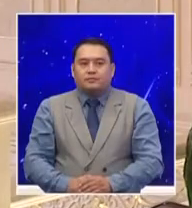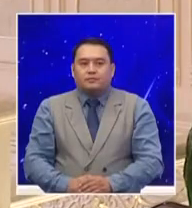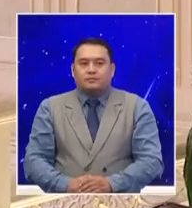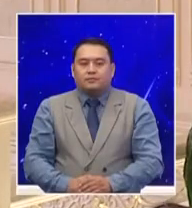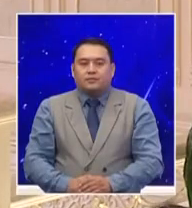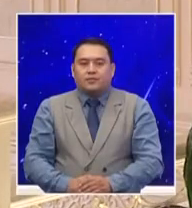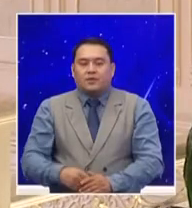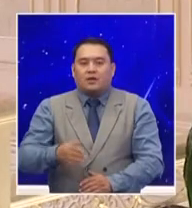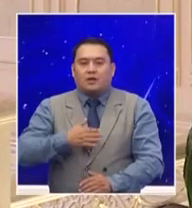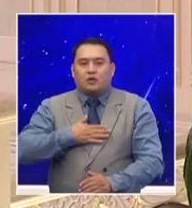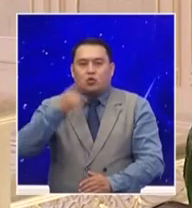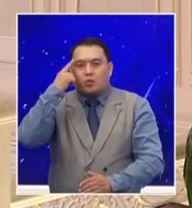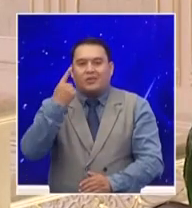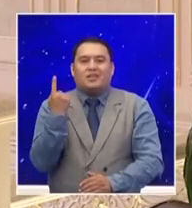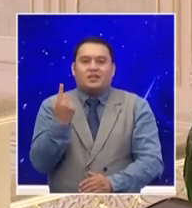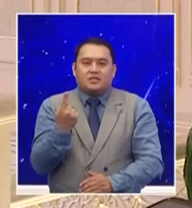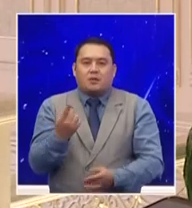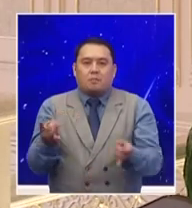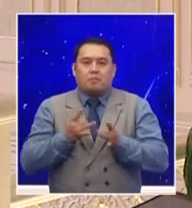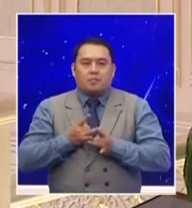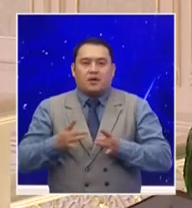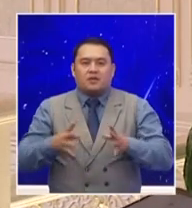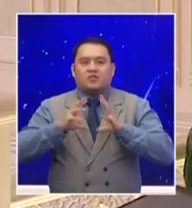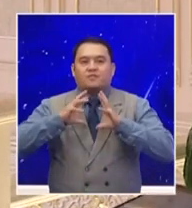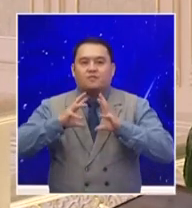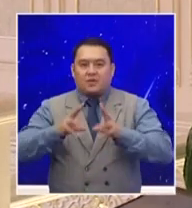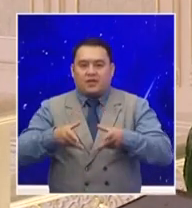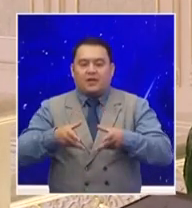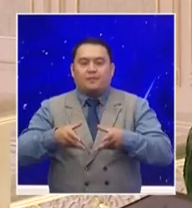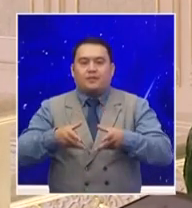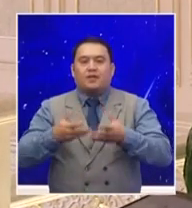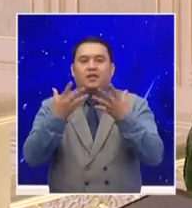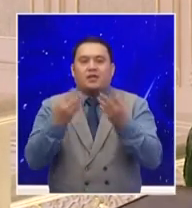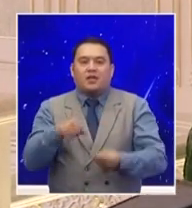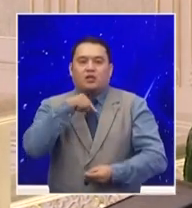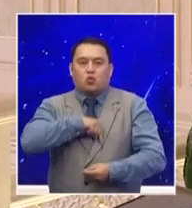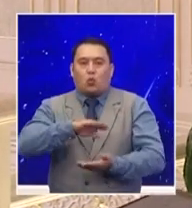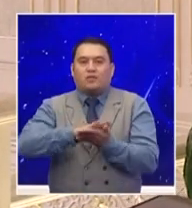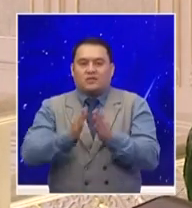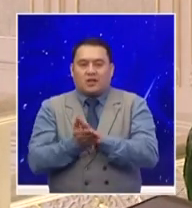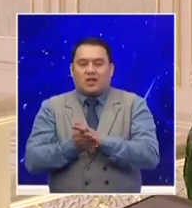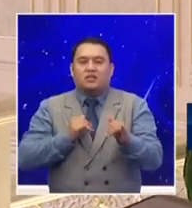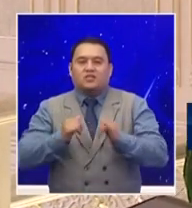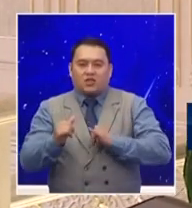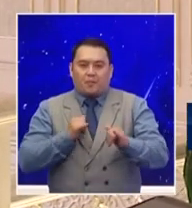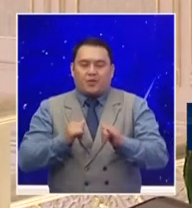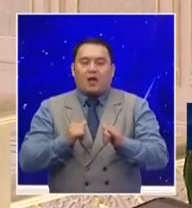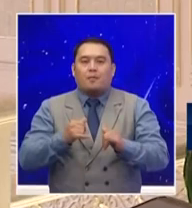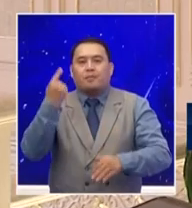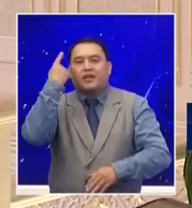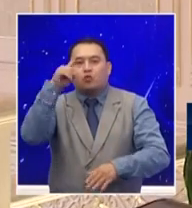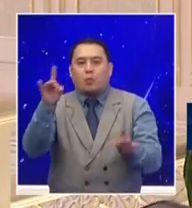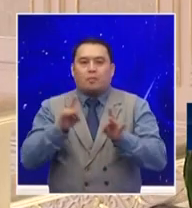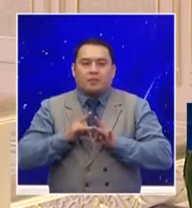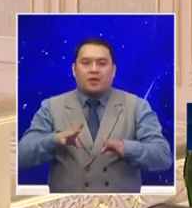Наверное, это единственный праздник вообще в мире, День духовного согласия. Придуман этот праздник,